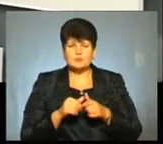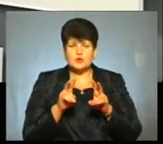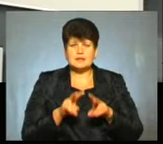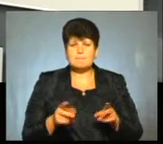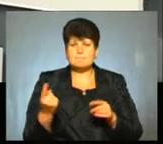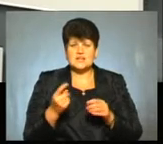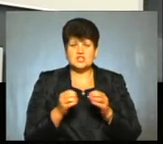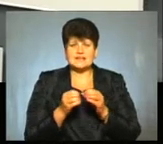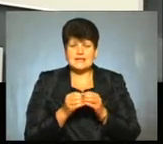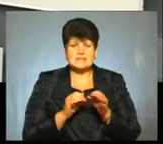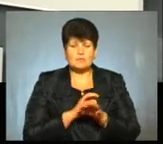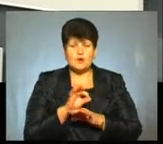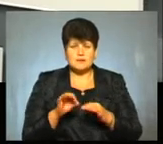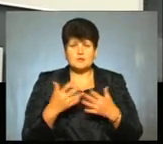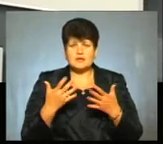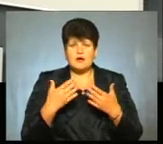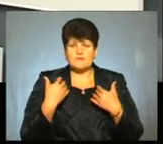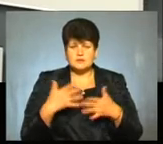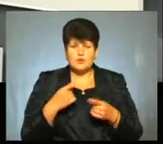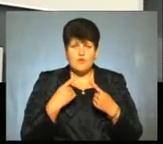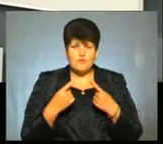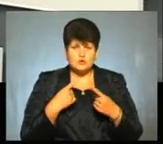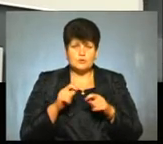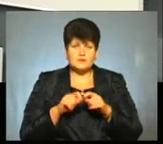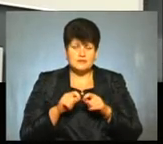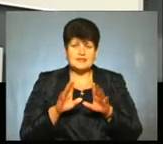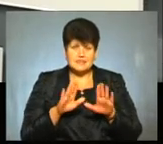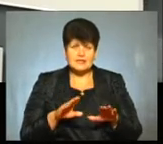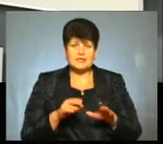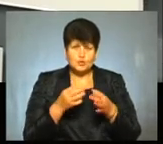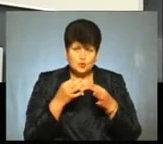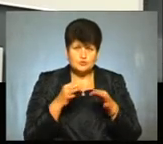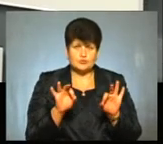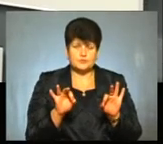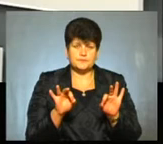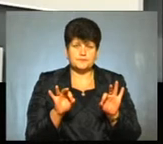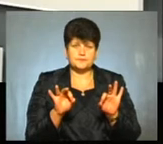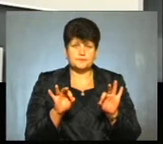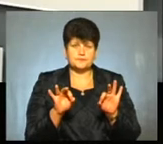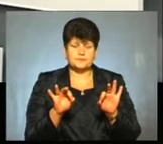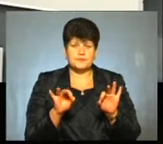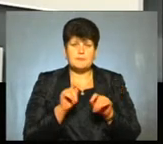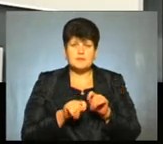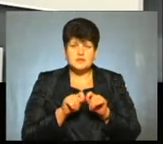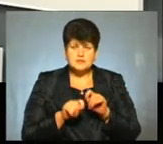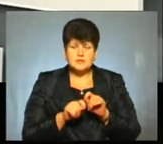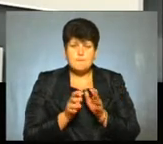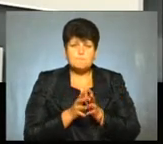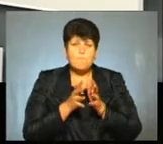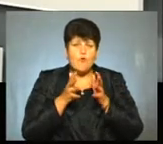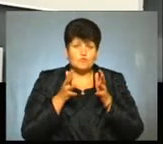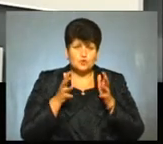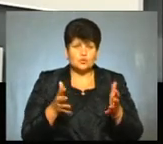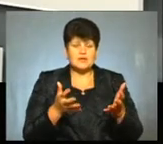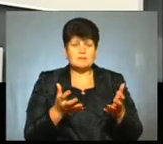розглянути перші 10 проєктів, 11, про яких я говорила, для того, щоб перевірити їх і допустити на доступну перевірити саму